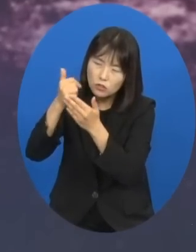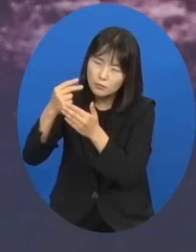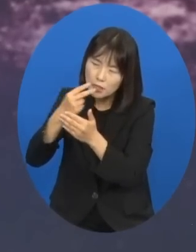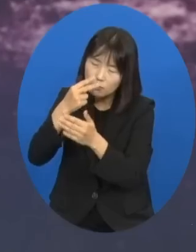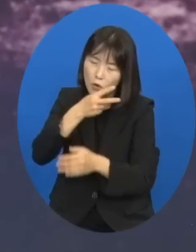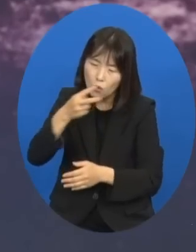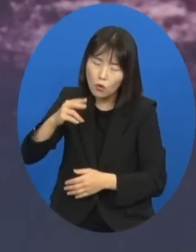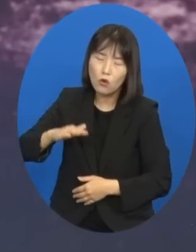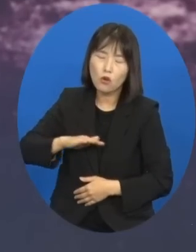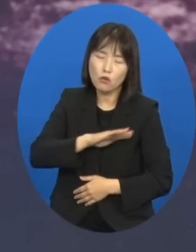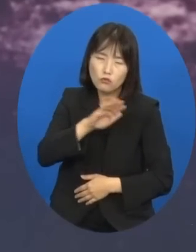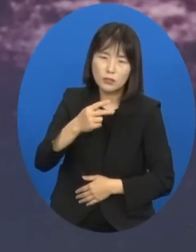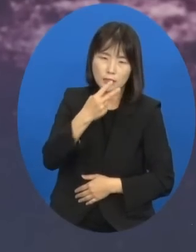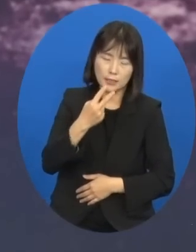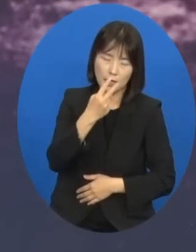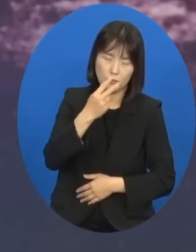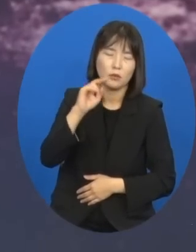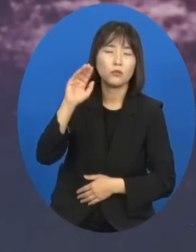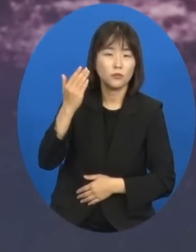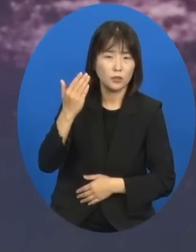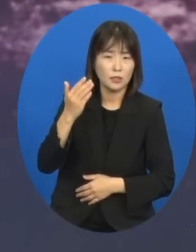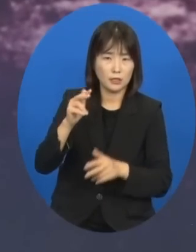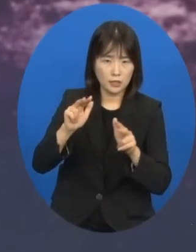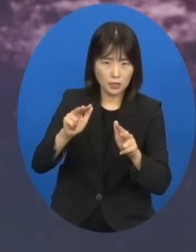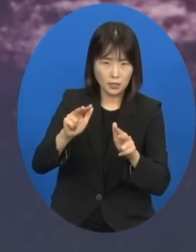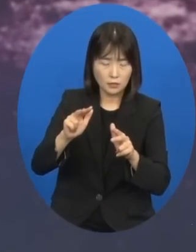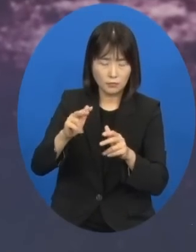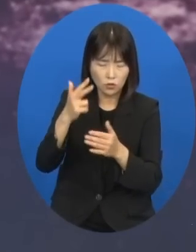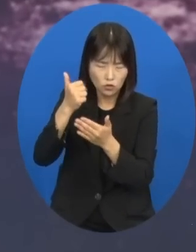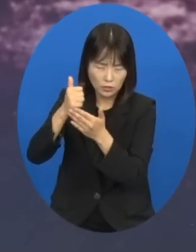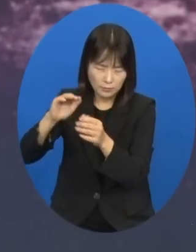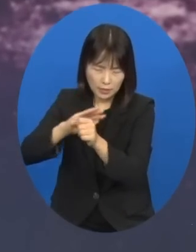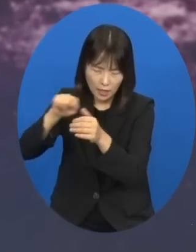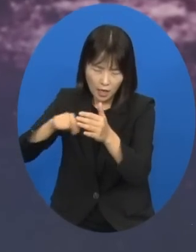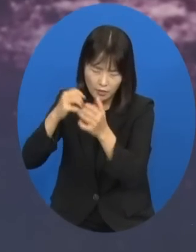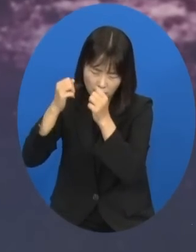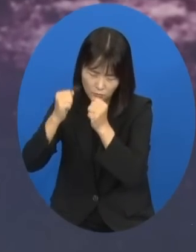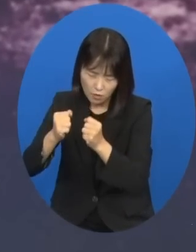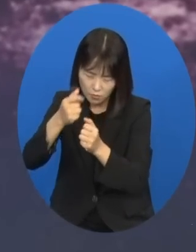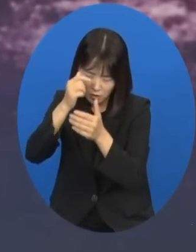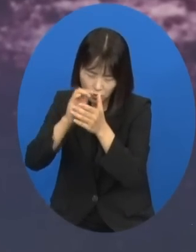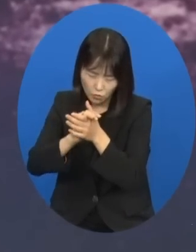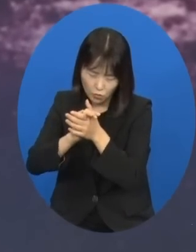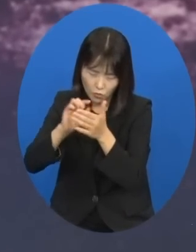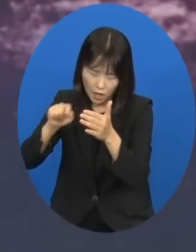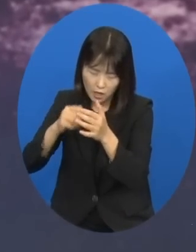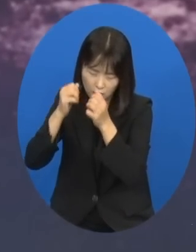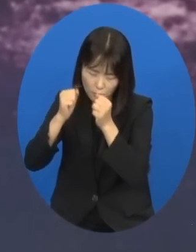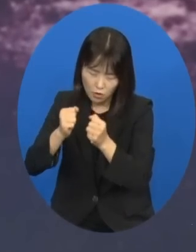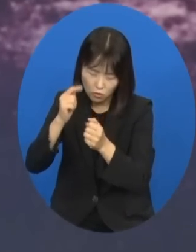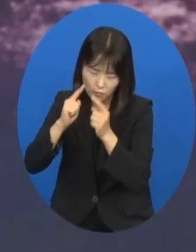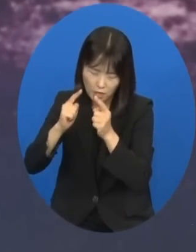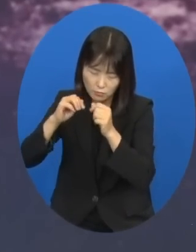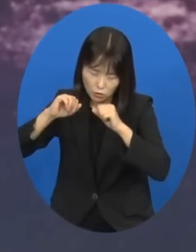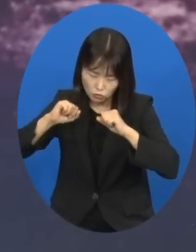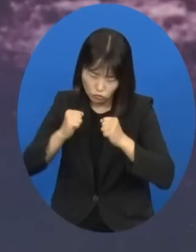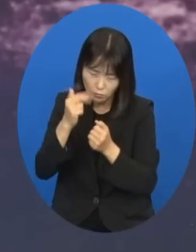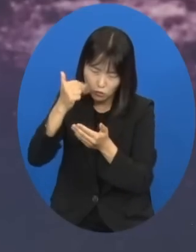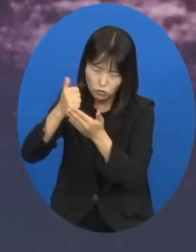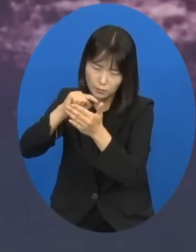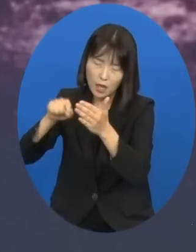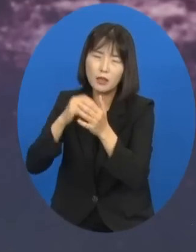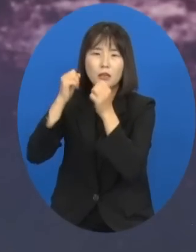되는 것입니다. 이 시간 주님 안에 사랑 안에 머물고 기도 안에 머물고 말씀의 순종함으로 그 안에